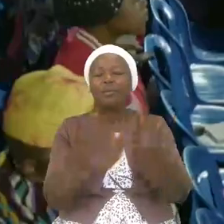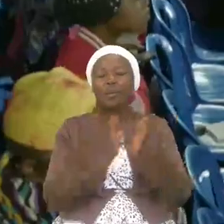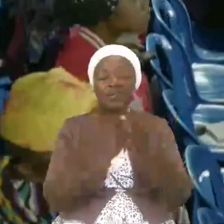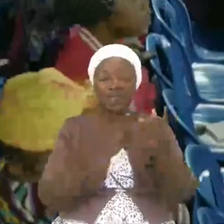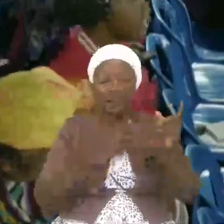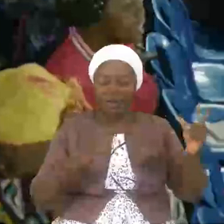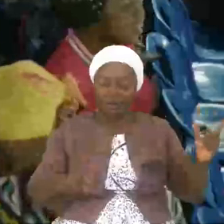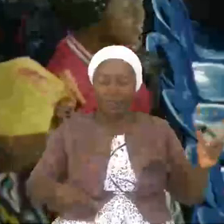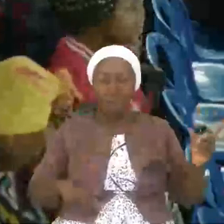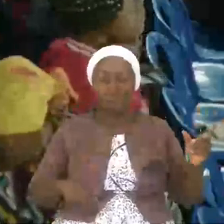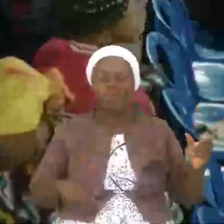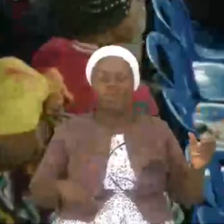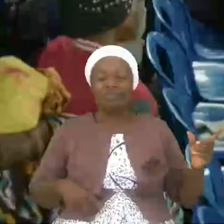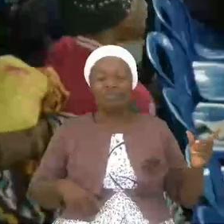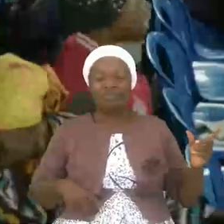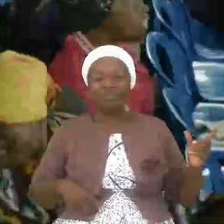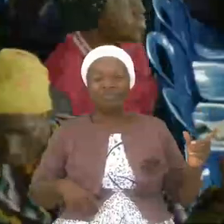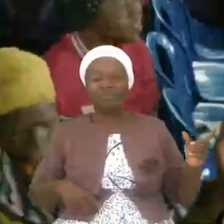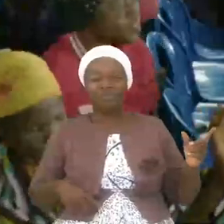Gloire à Dieu.